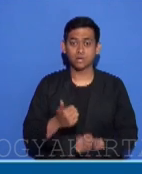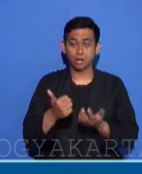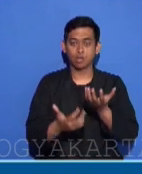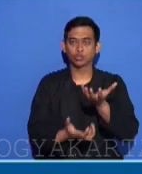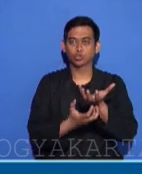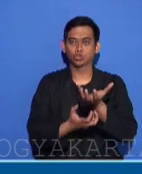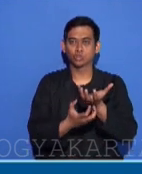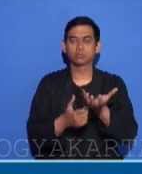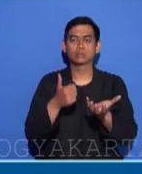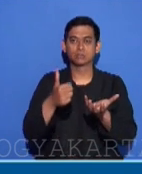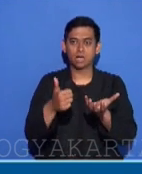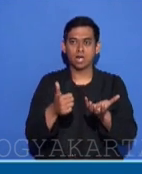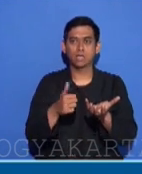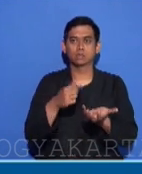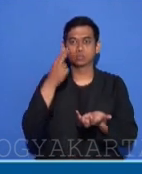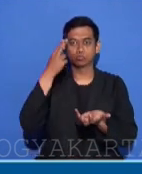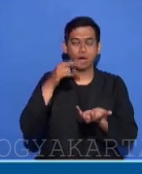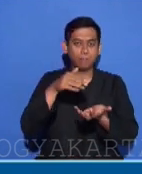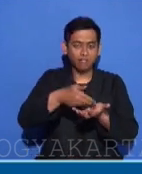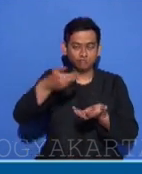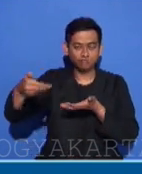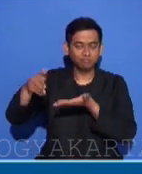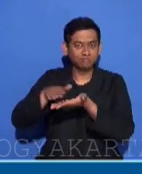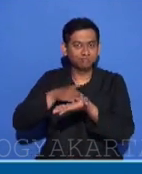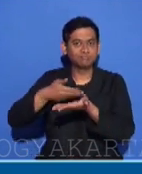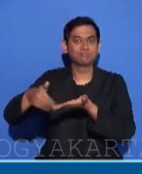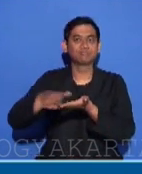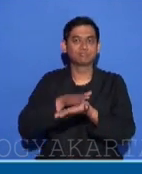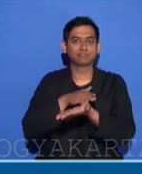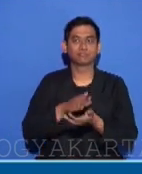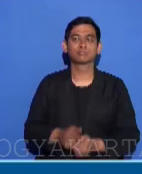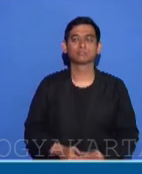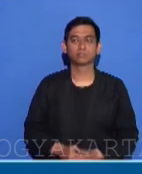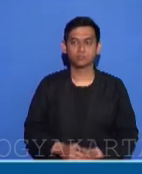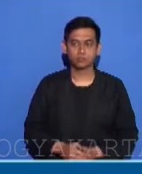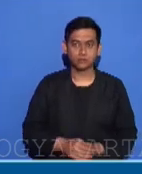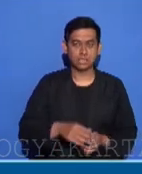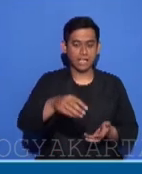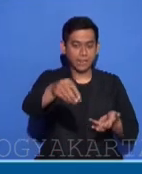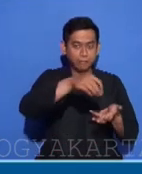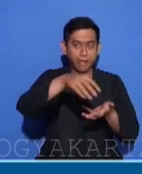Gendis saget kawuningan taneman Ros men spun panen gangulan samp